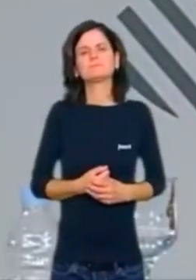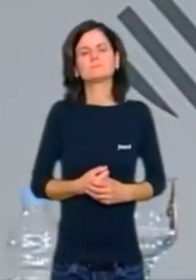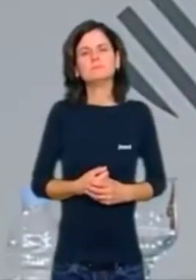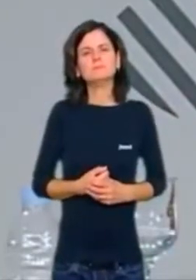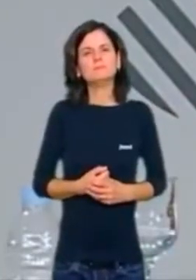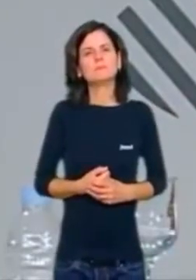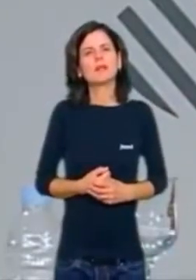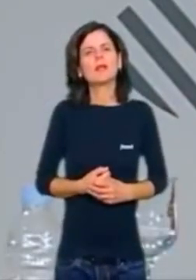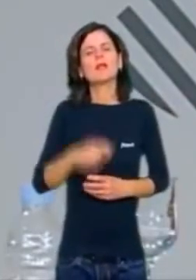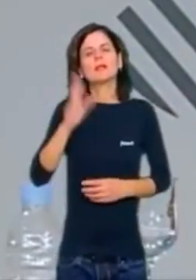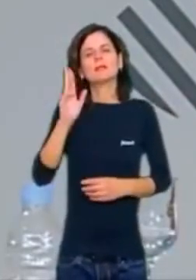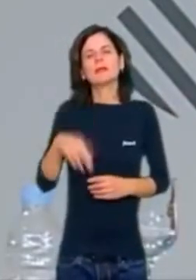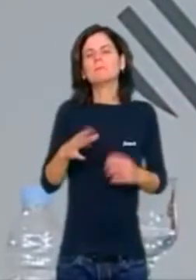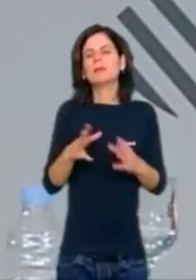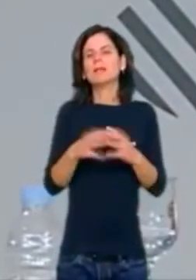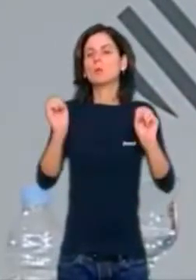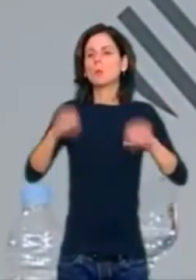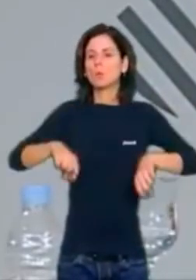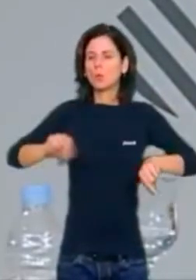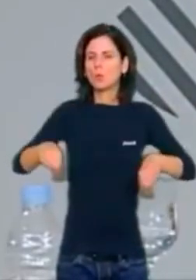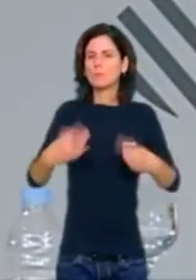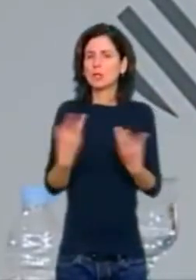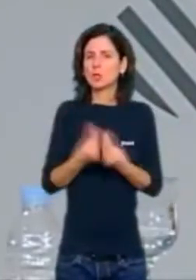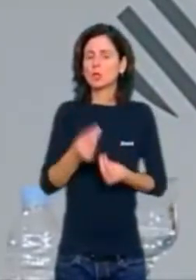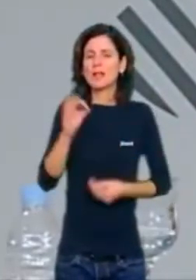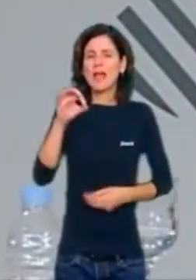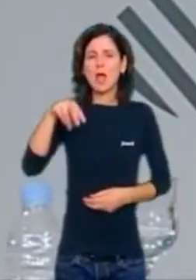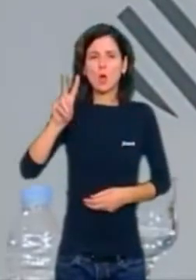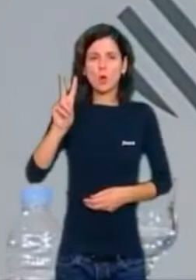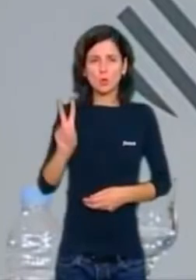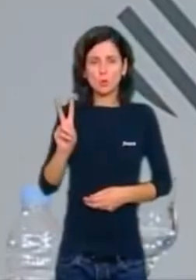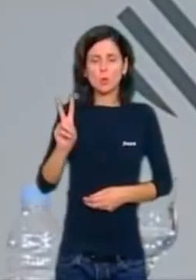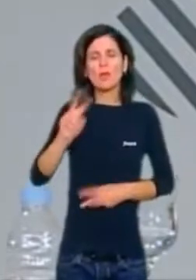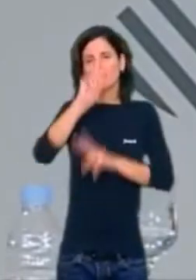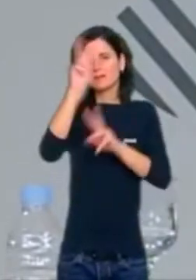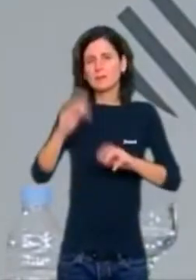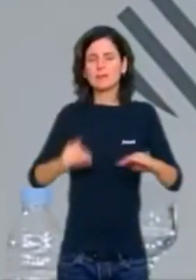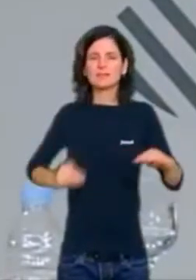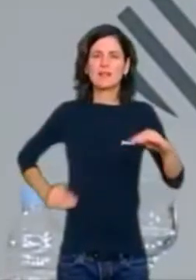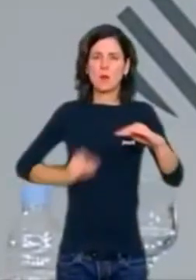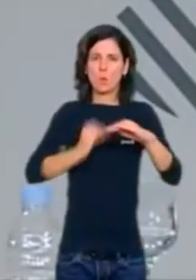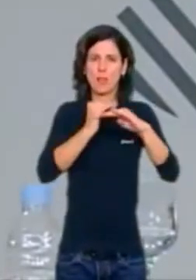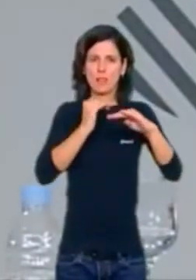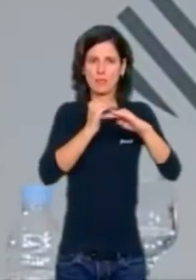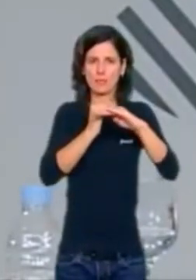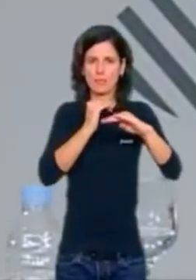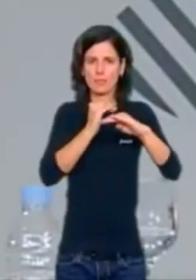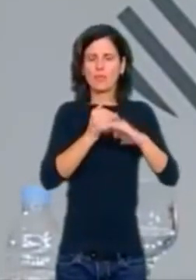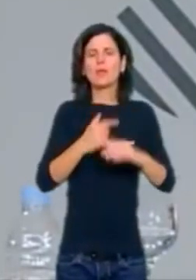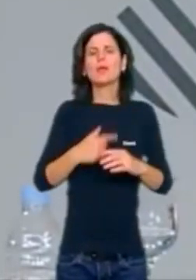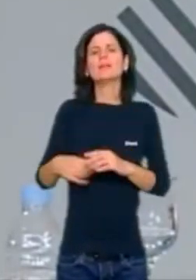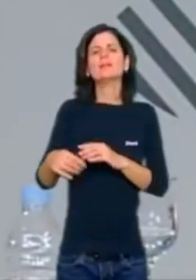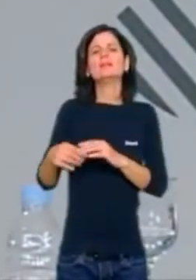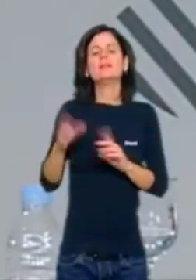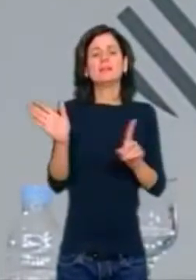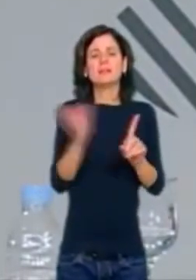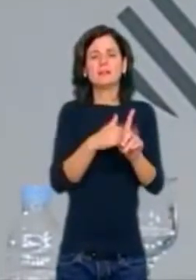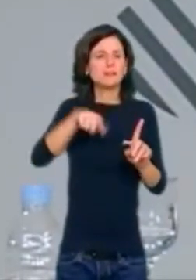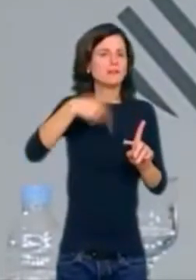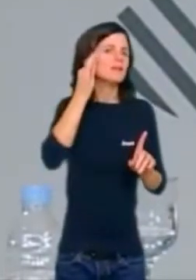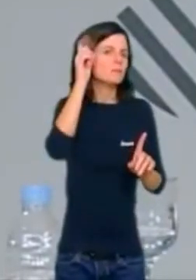Va subscriure un conveni en la ONU en temes d'igualtat, i en la lluita contra la violència de